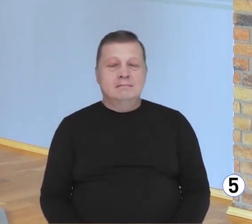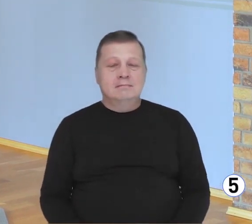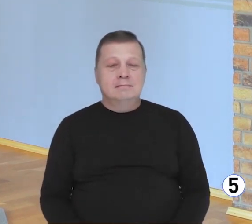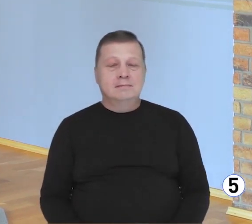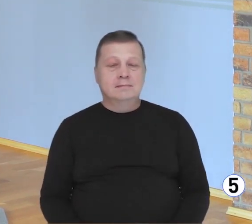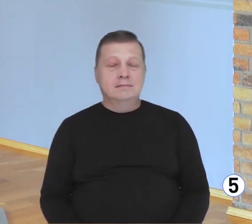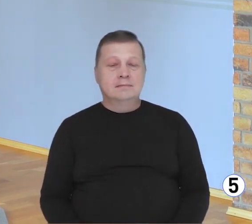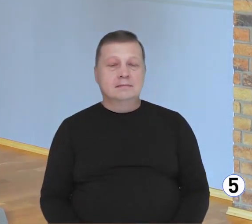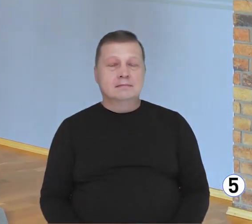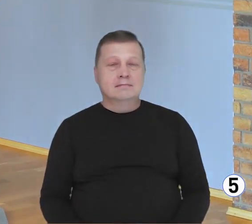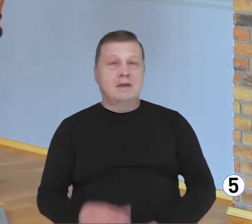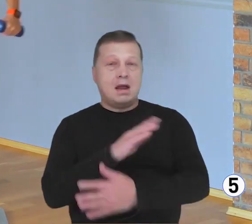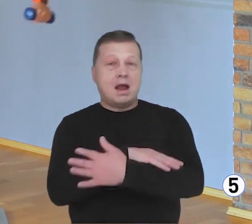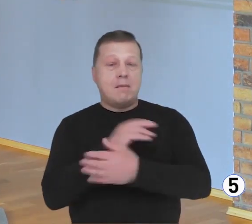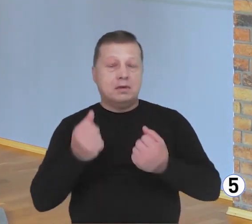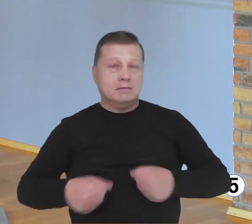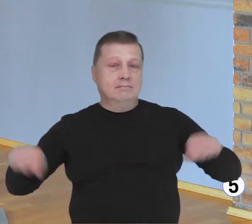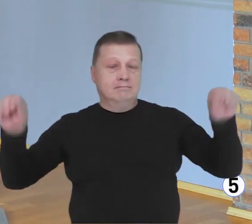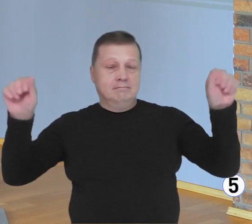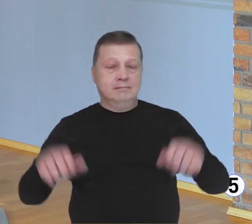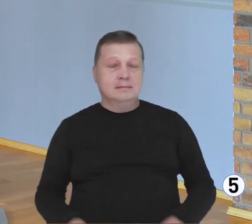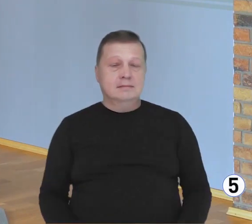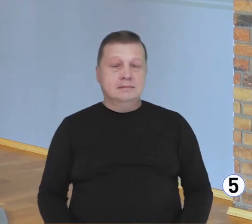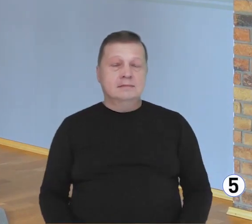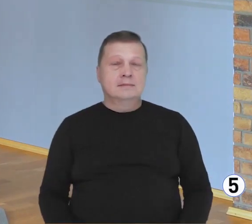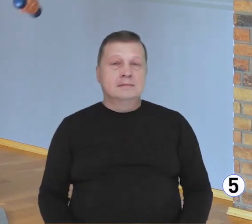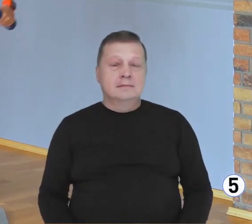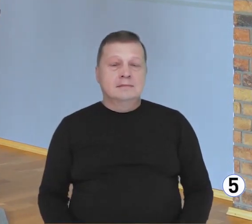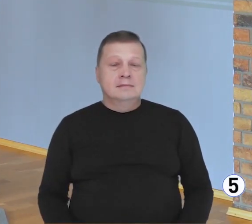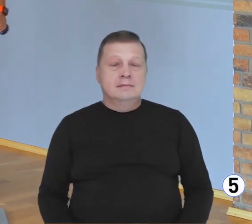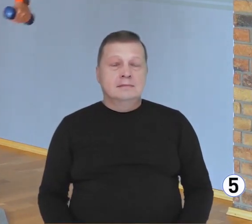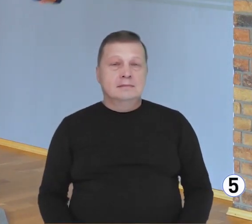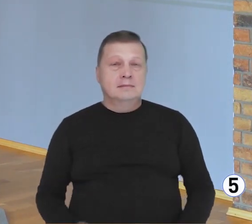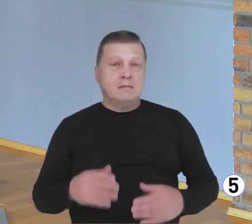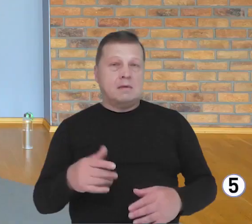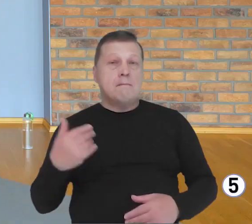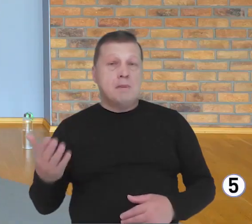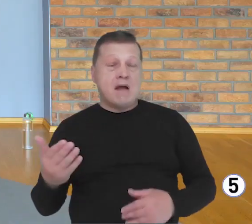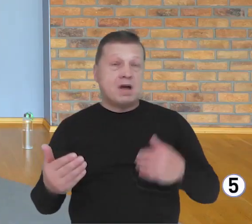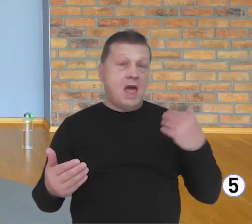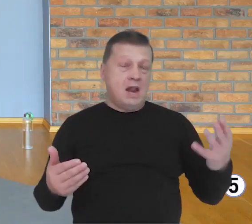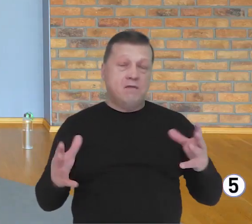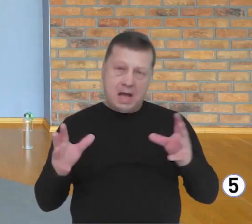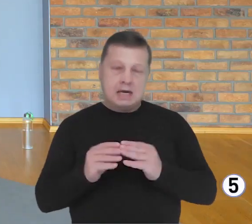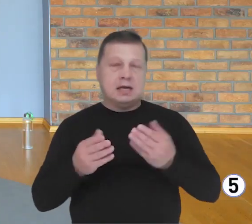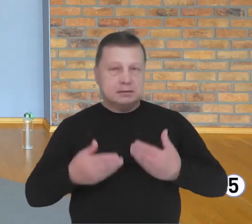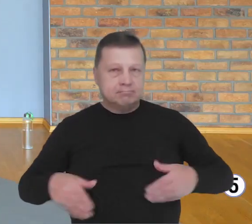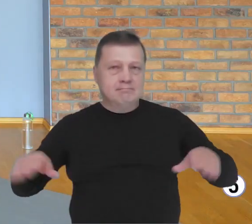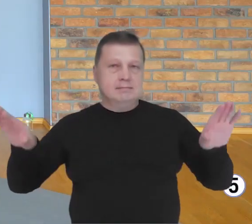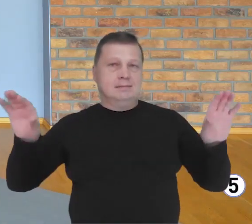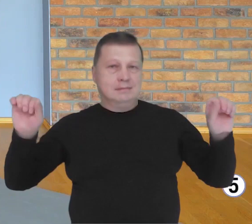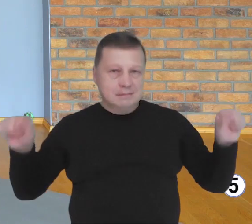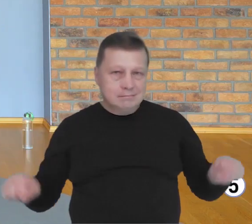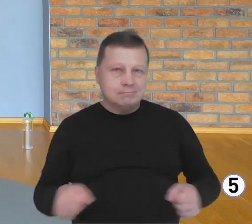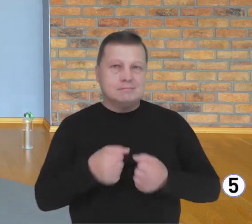Wznosy ramion do boku. Jednocześnie wykonujemy to ćwiczenie i prawą, i lewą